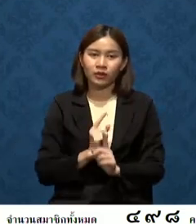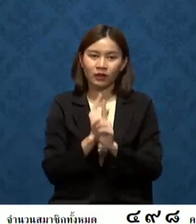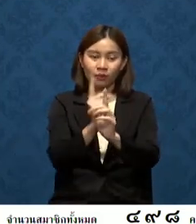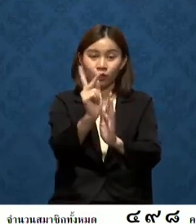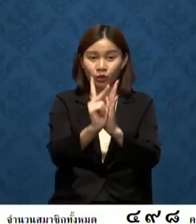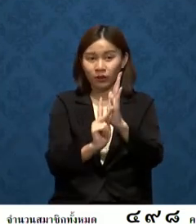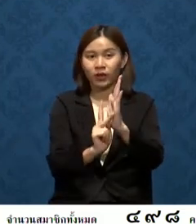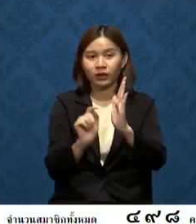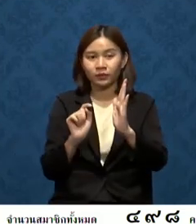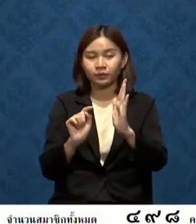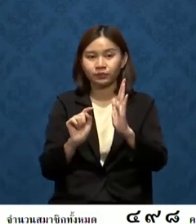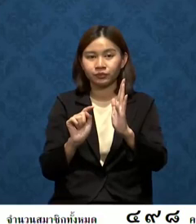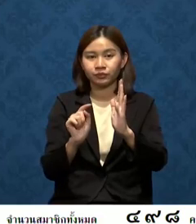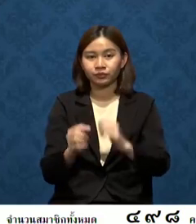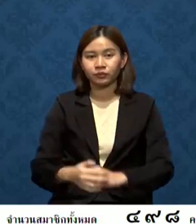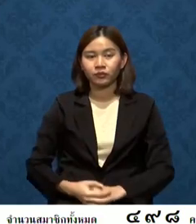นั้น